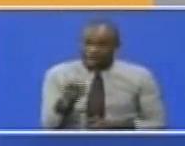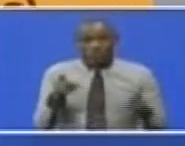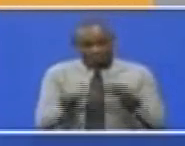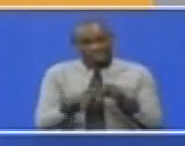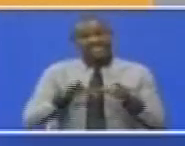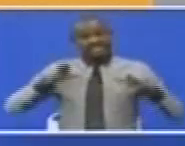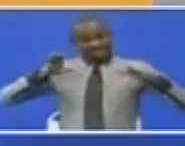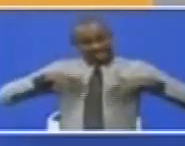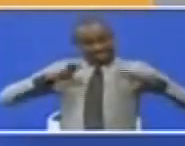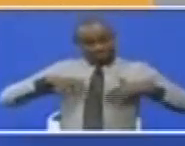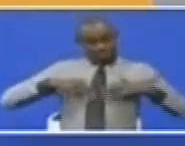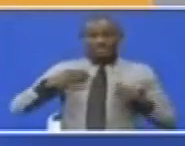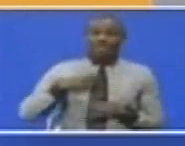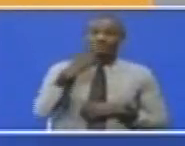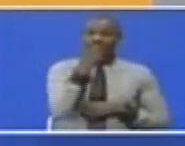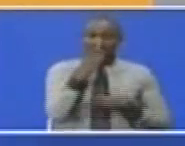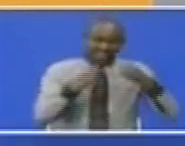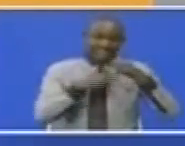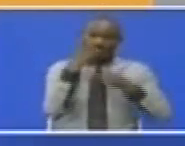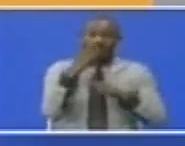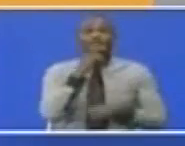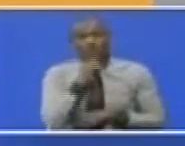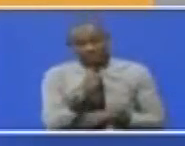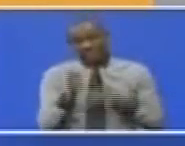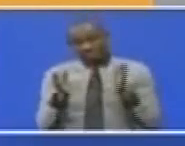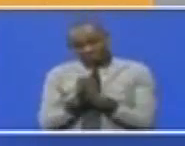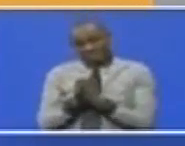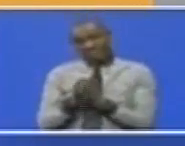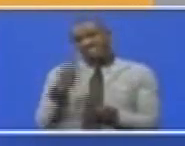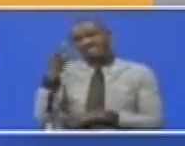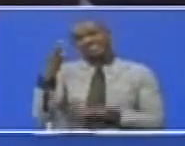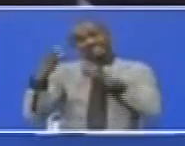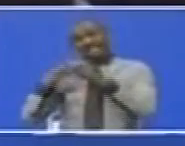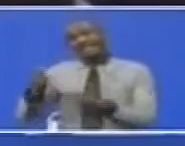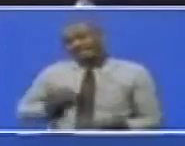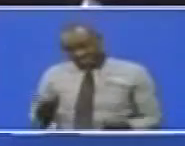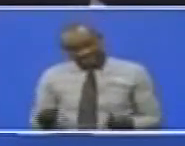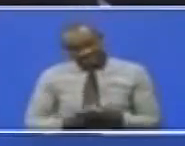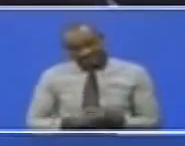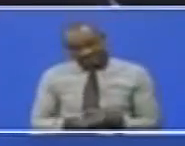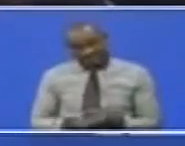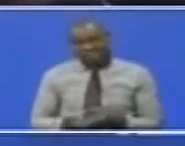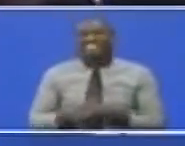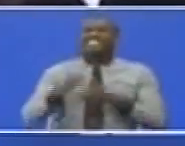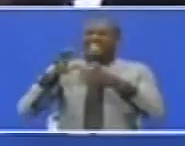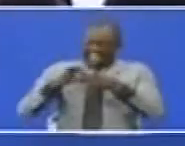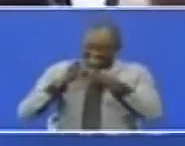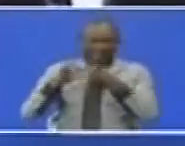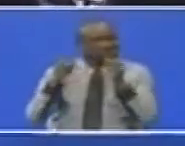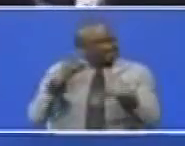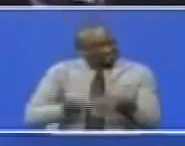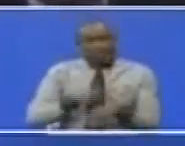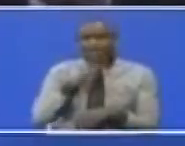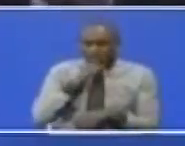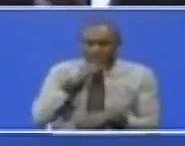ya Samburu pale 61% ikilinganishwa na wasichana ya 39%. Traditionally hata boys ndio walikuwa